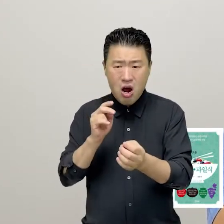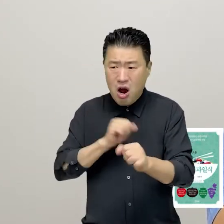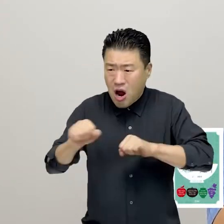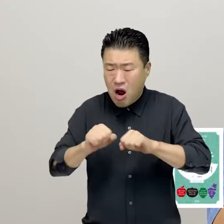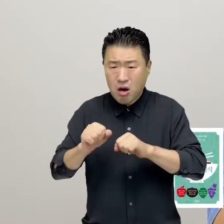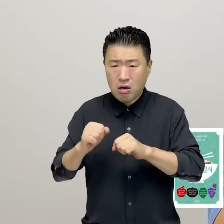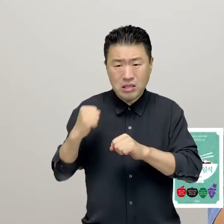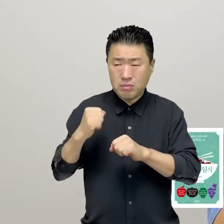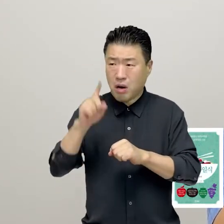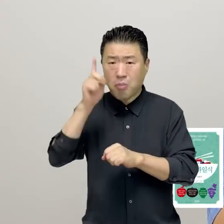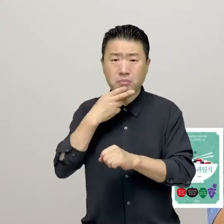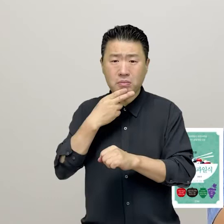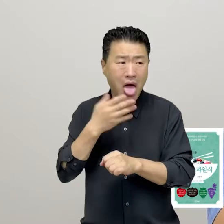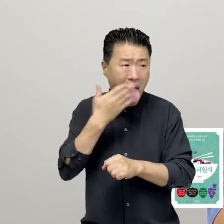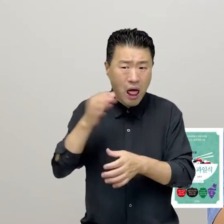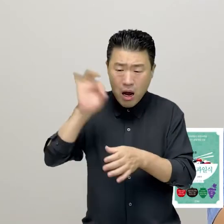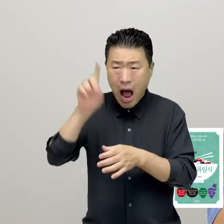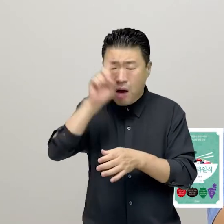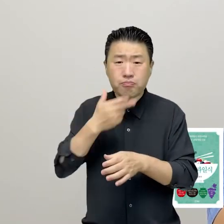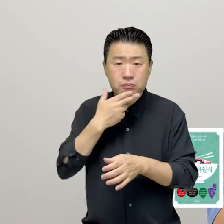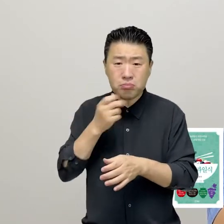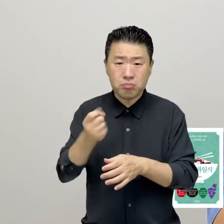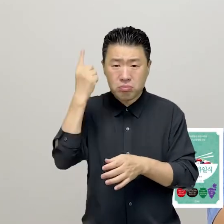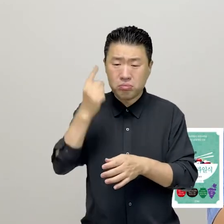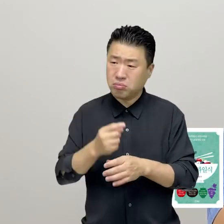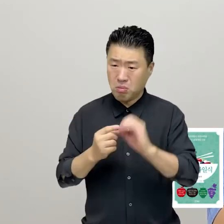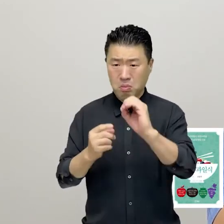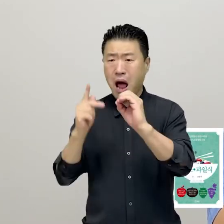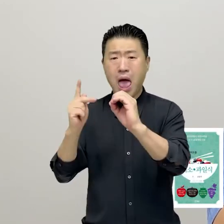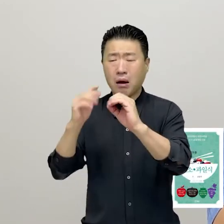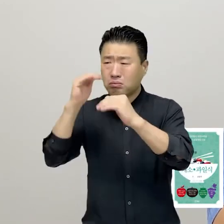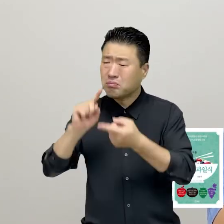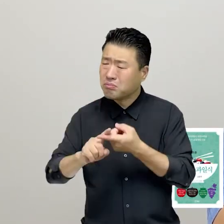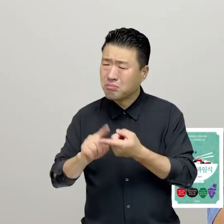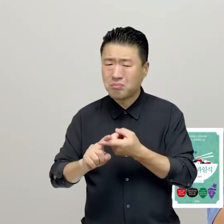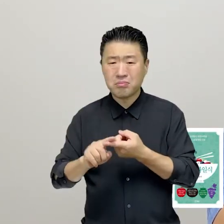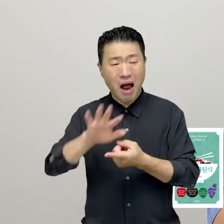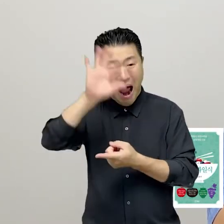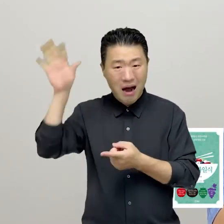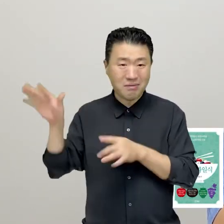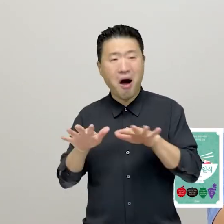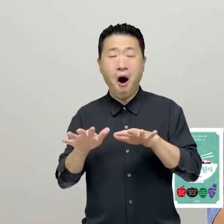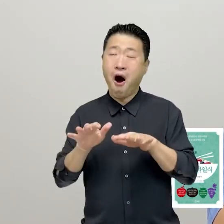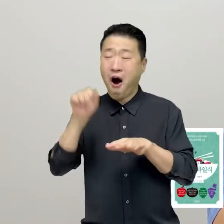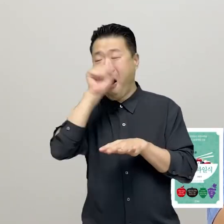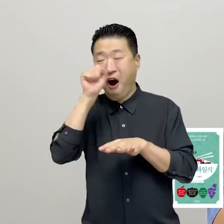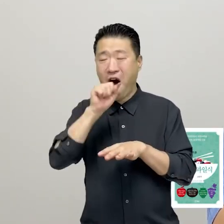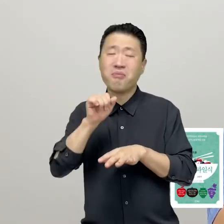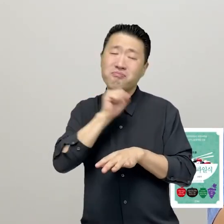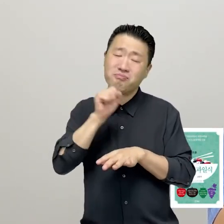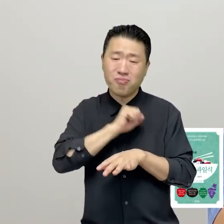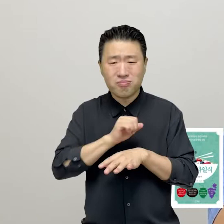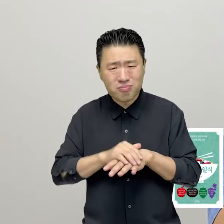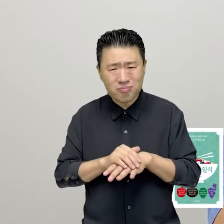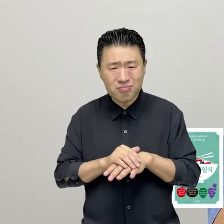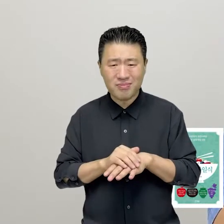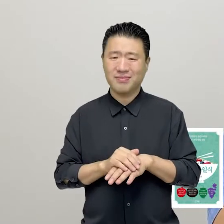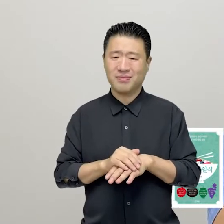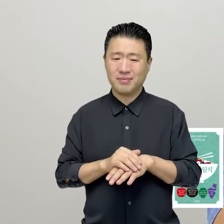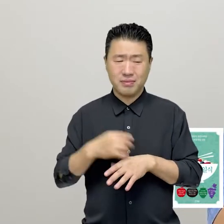하나도 없고 설탕조차도 넣지 않아서 제로 칼로리로서 많은 분들이 애용하고